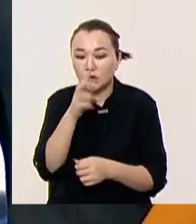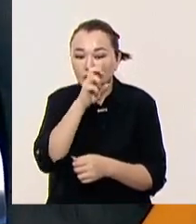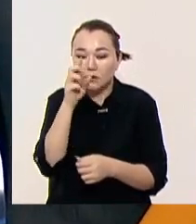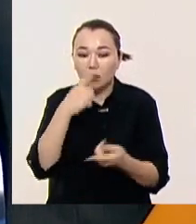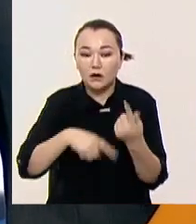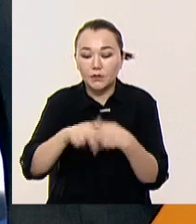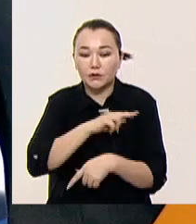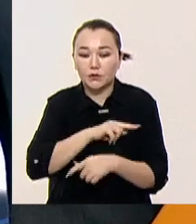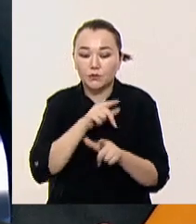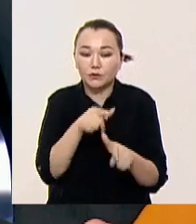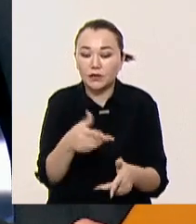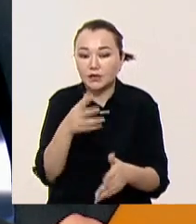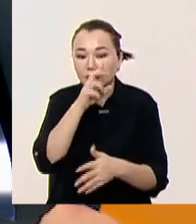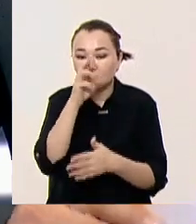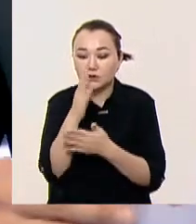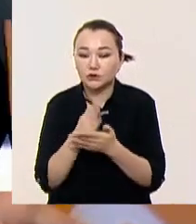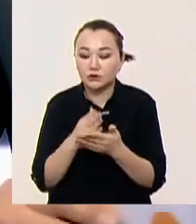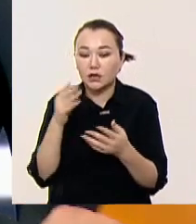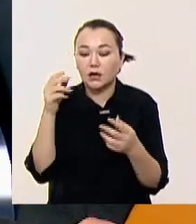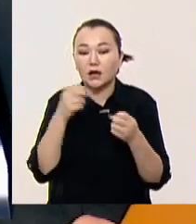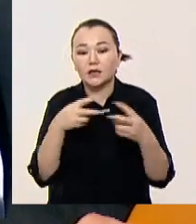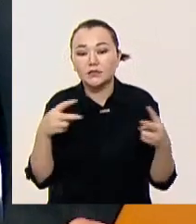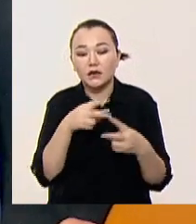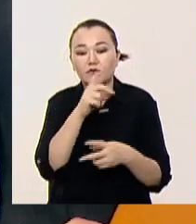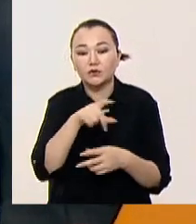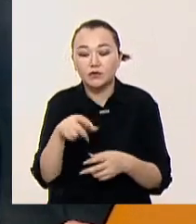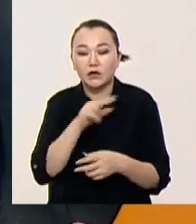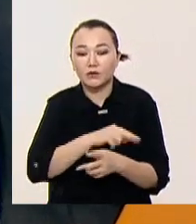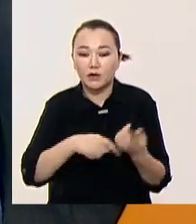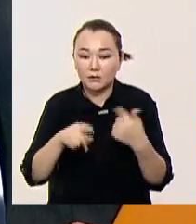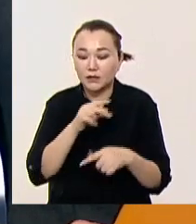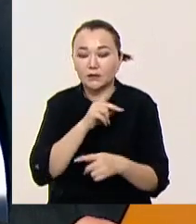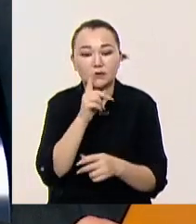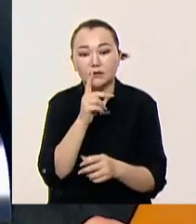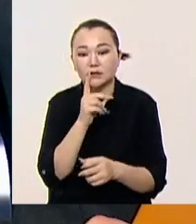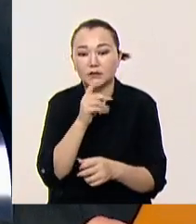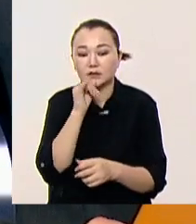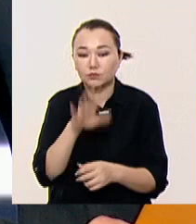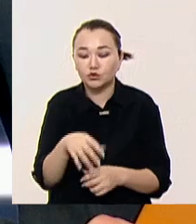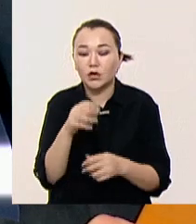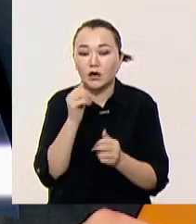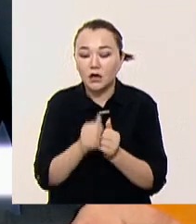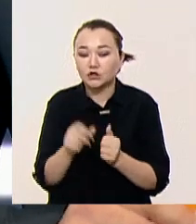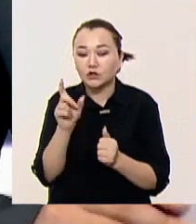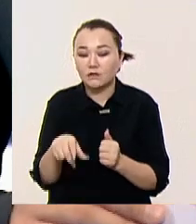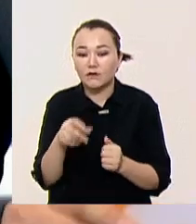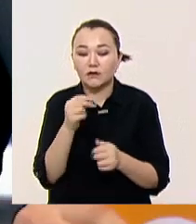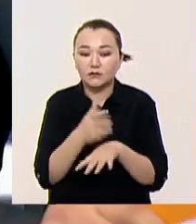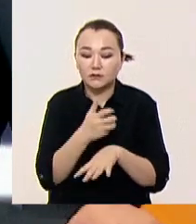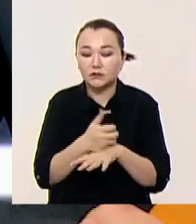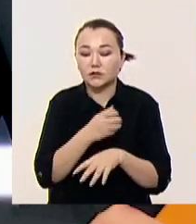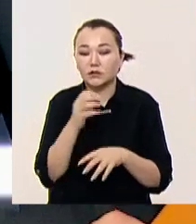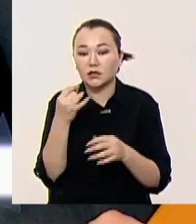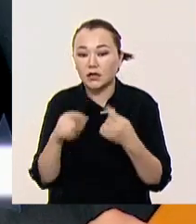мемлекеттік қызметке не мемлекеттік қызметке теңестірілген лауазымдарда жұмыс істей алмайды. Бірақ әрбір қызметкерге кірісі мен шығыс